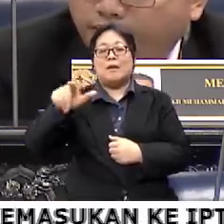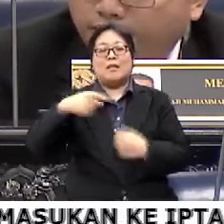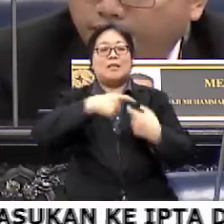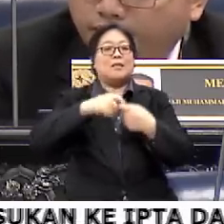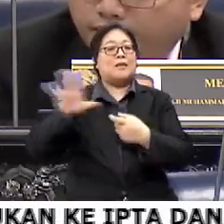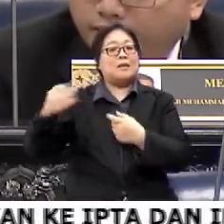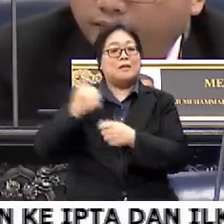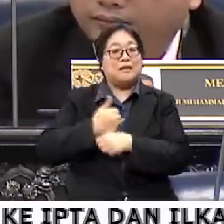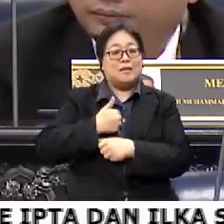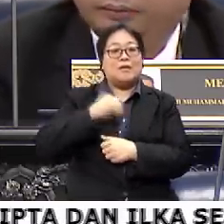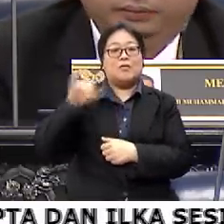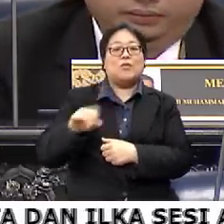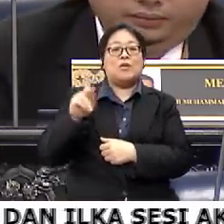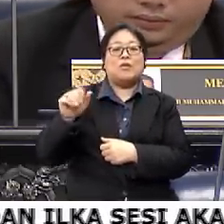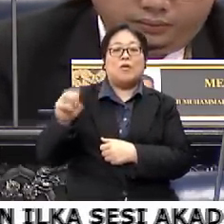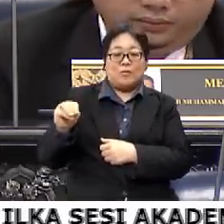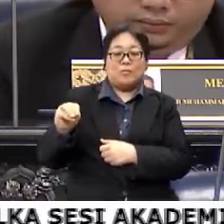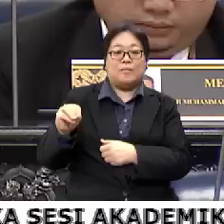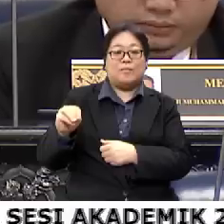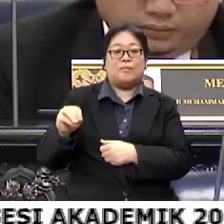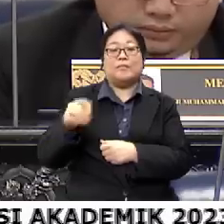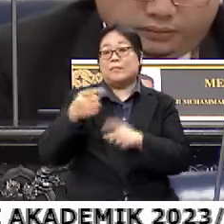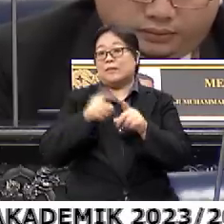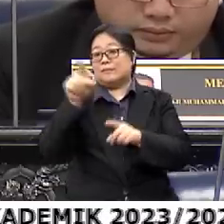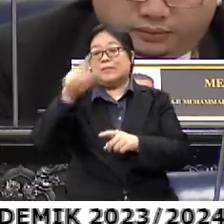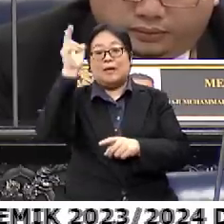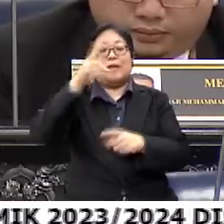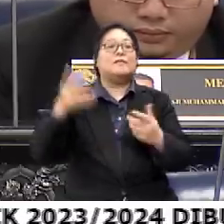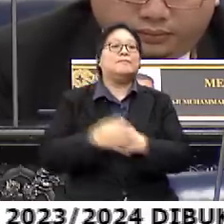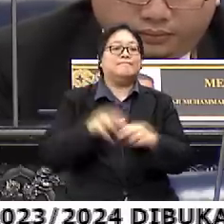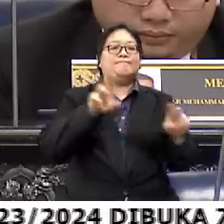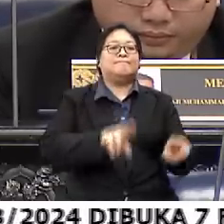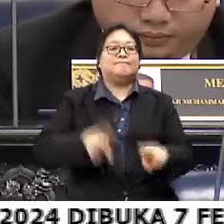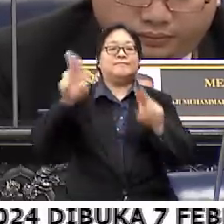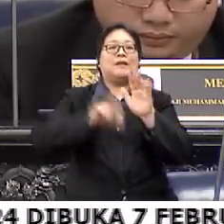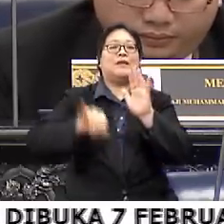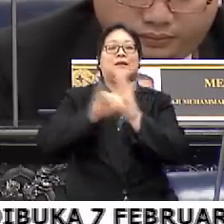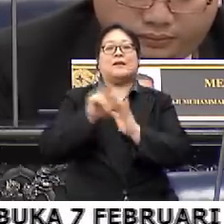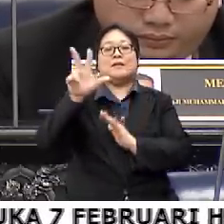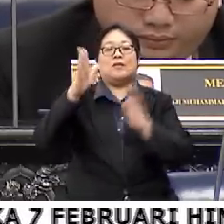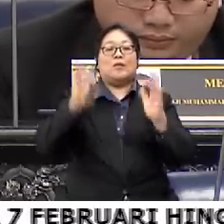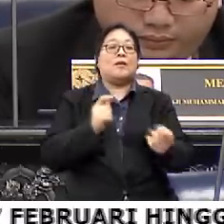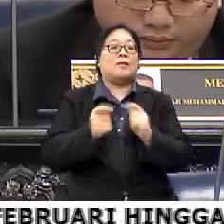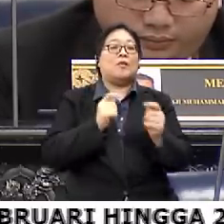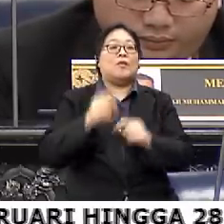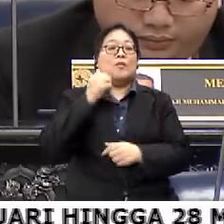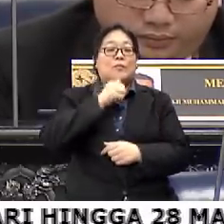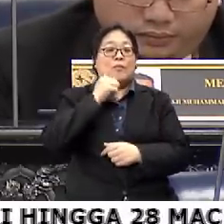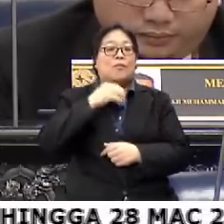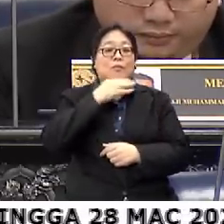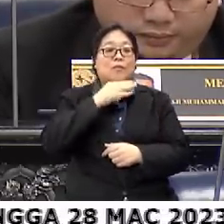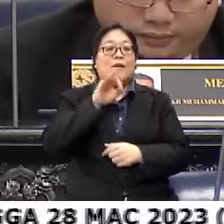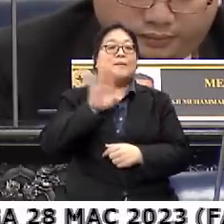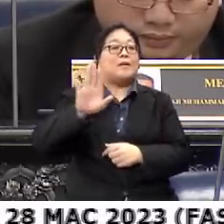mengaitkan dirinya dengan J.com daripada pihak sebelah sana telah memuat naik identiti 3 orang TikTokers wanita muda itu